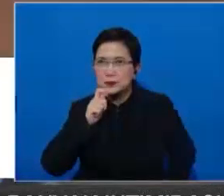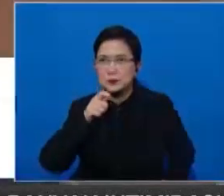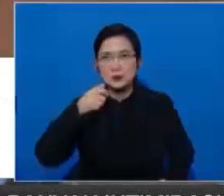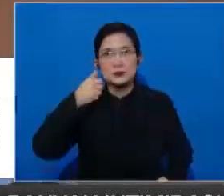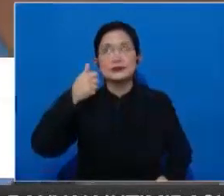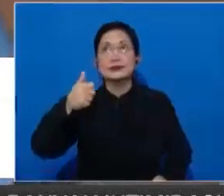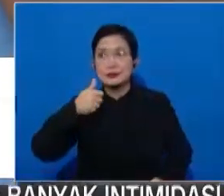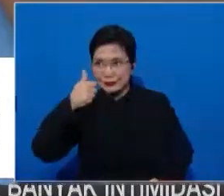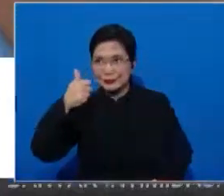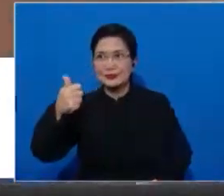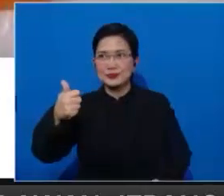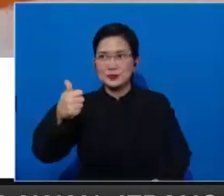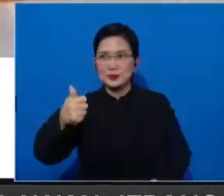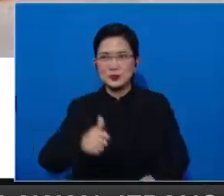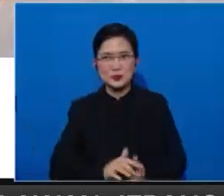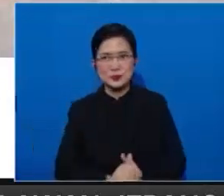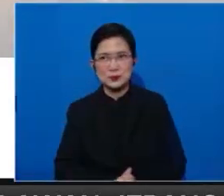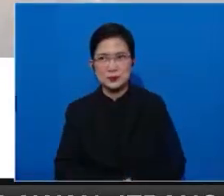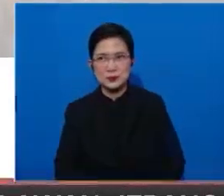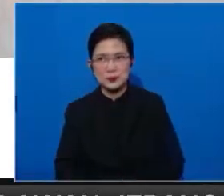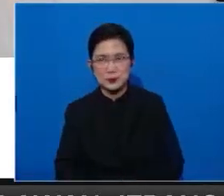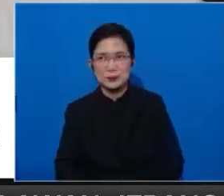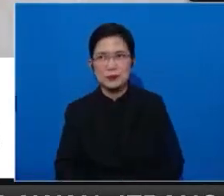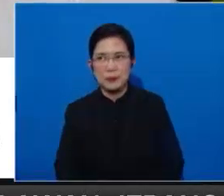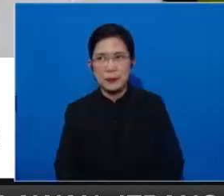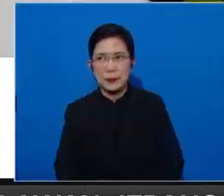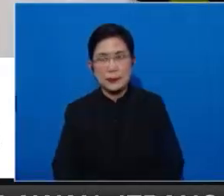Jauh lebih garing, Bu. Iya.